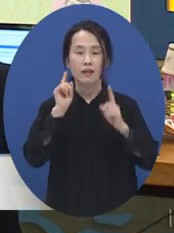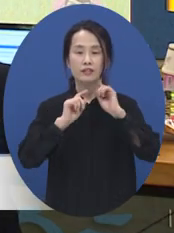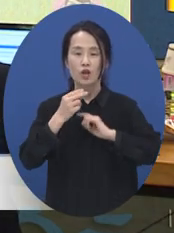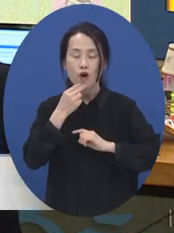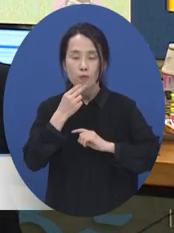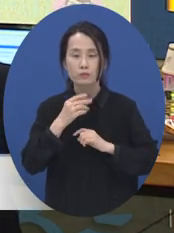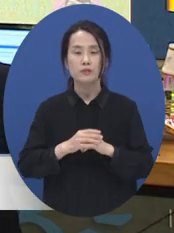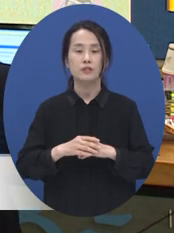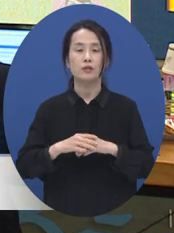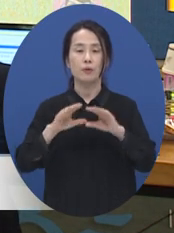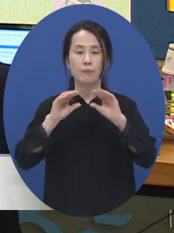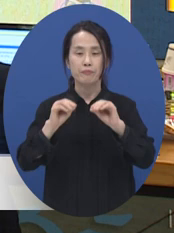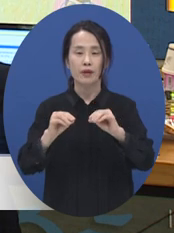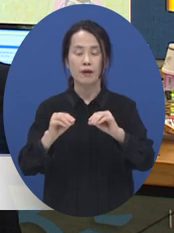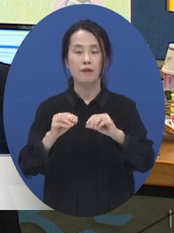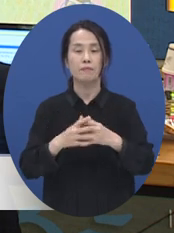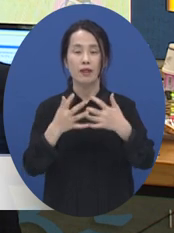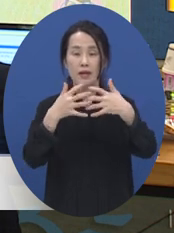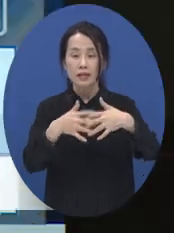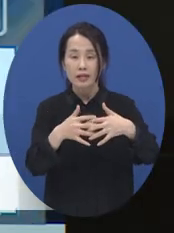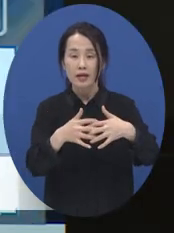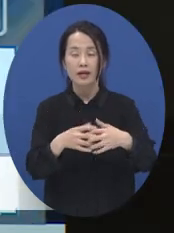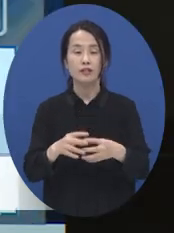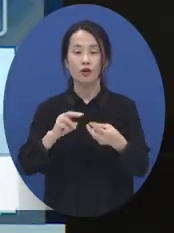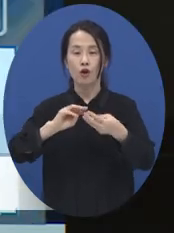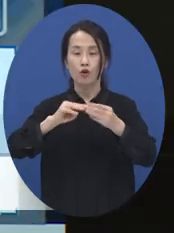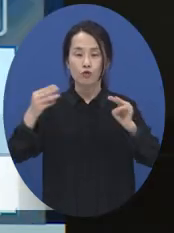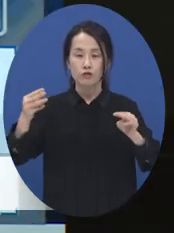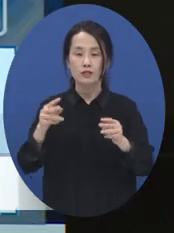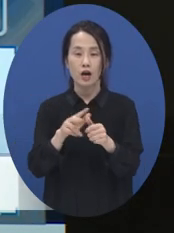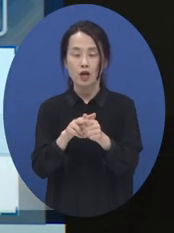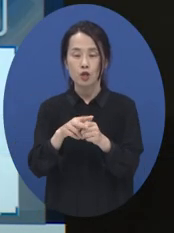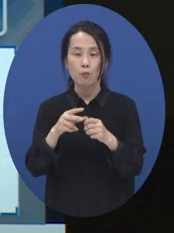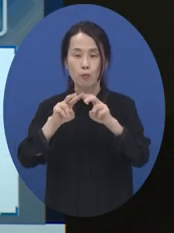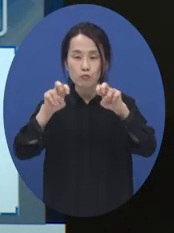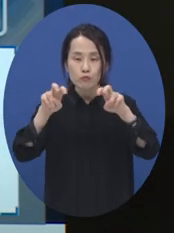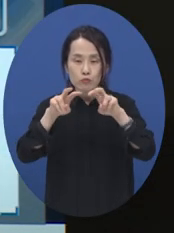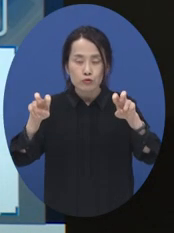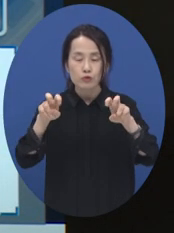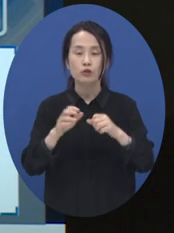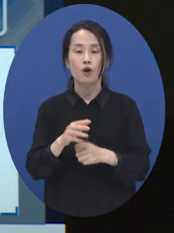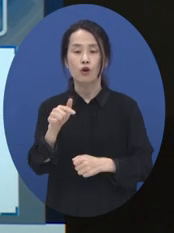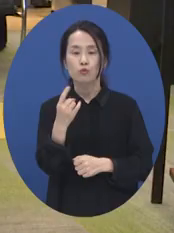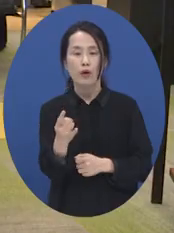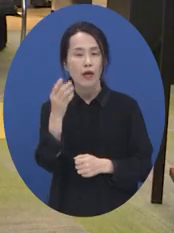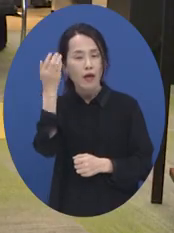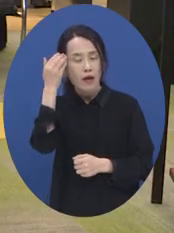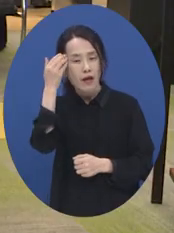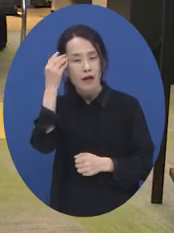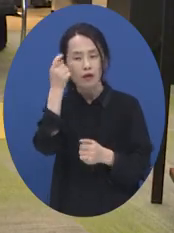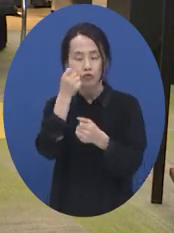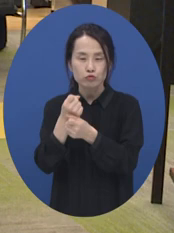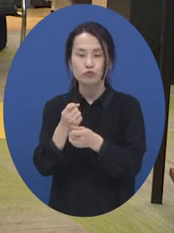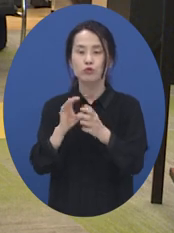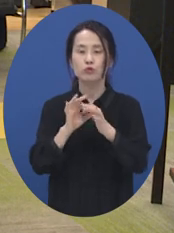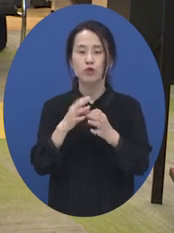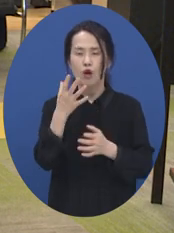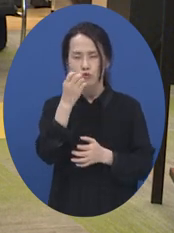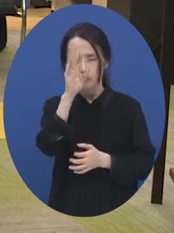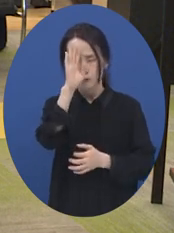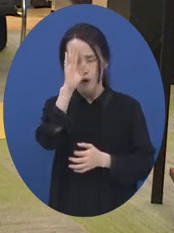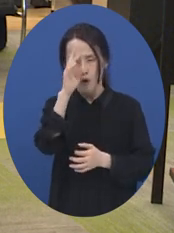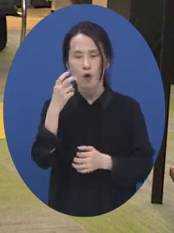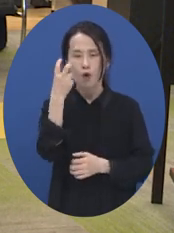흉터 없이 상처를 아물게 하는 봉합기부터 유전자 정보 분석과 뇌공학 기술을 통해 우울증 등 정신